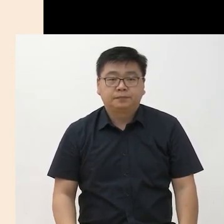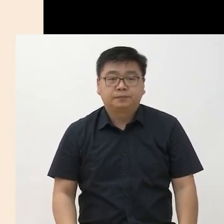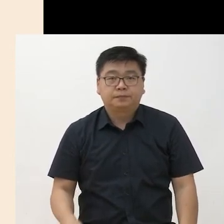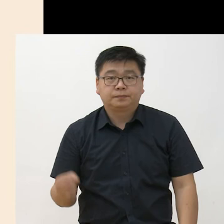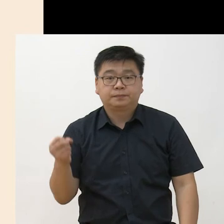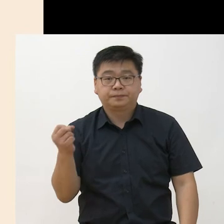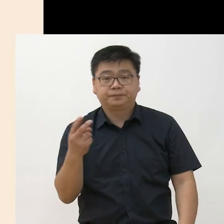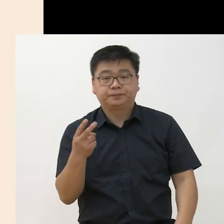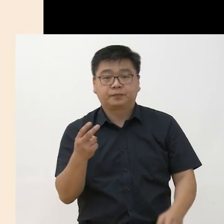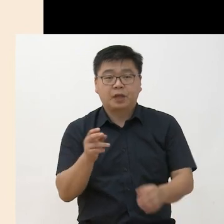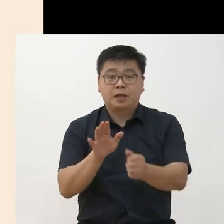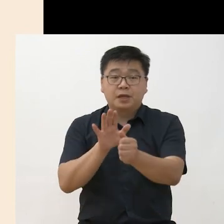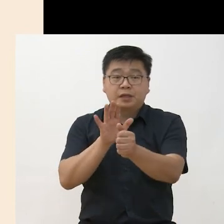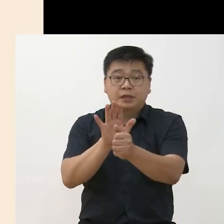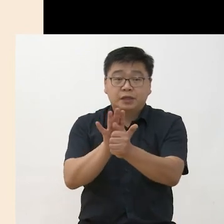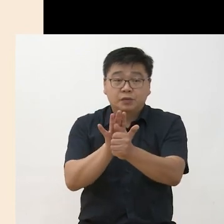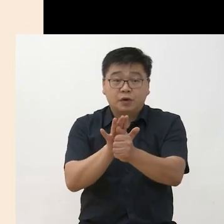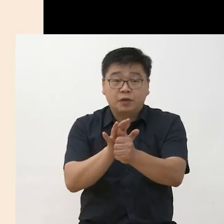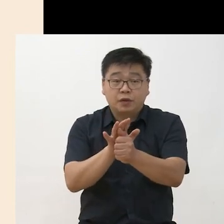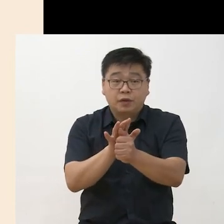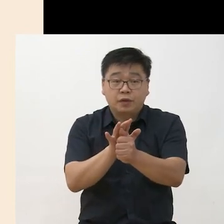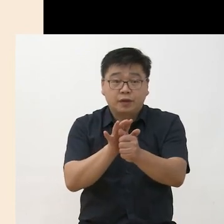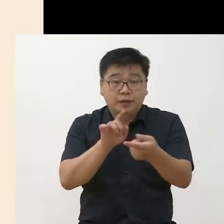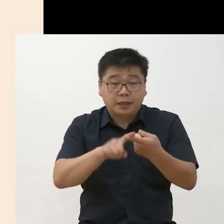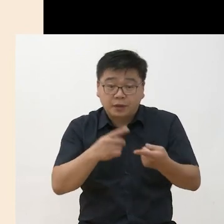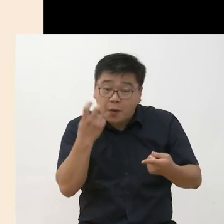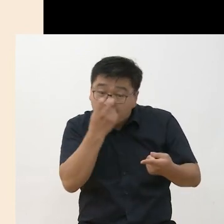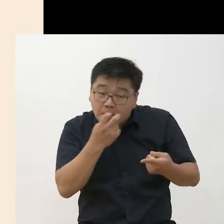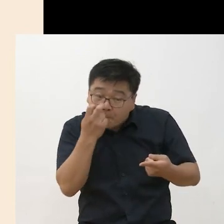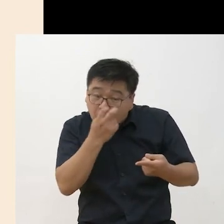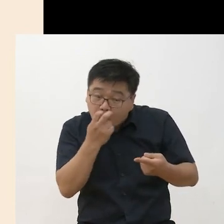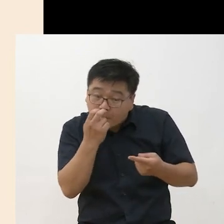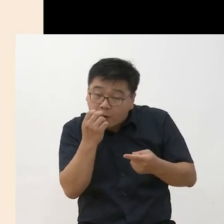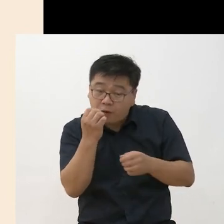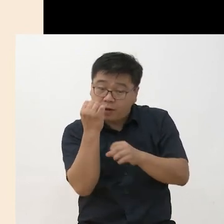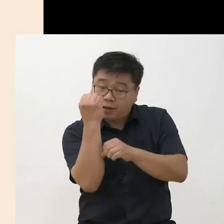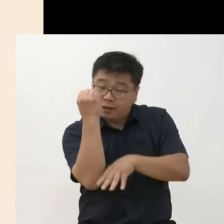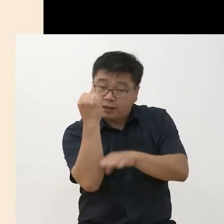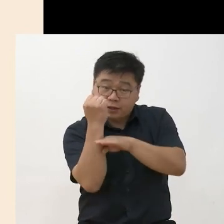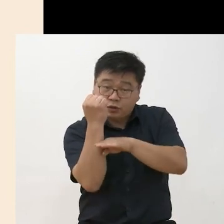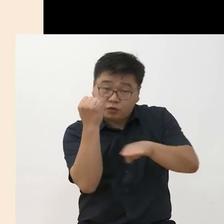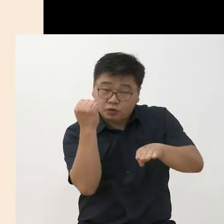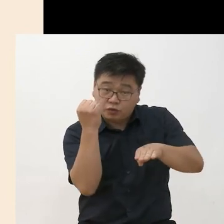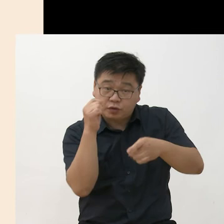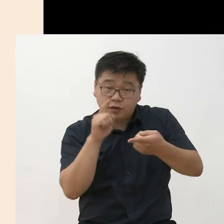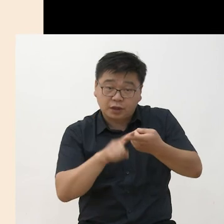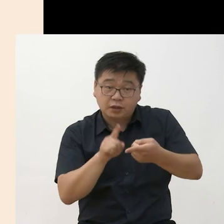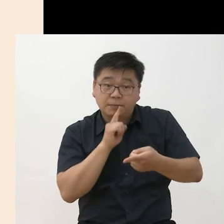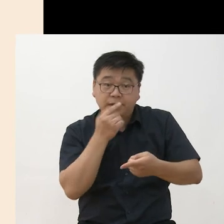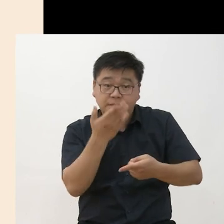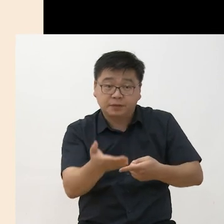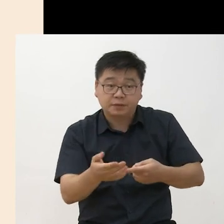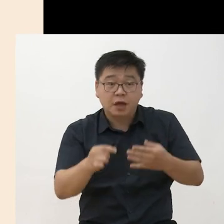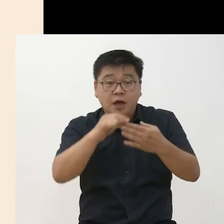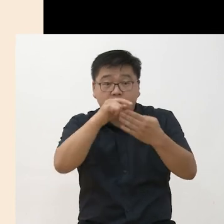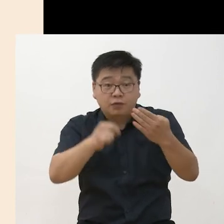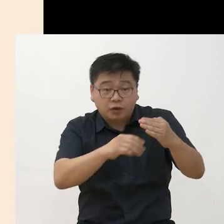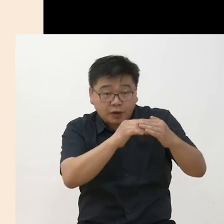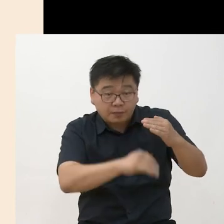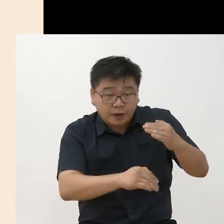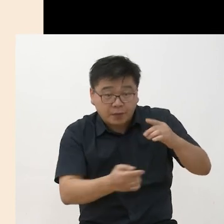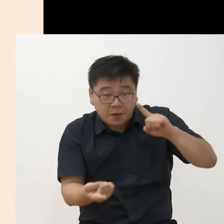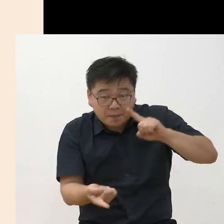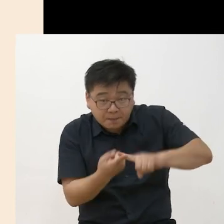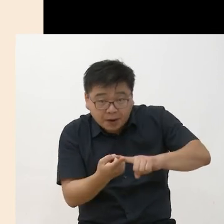다음으로 지원 심의 기준에 대해 설명드리겠습니다. 심의 기준과 비중은 다음과 같습니다. 프로그램 내용의